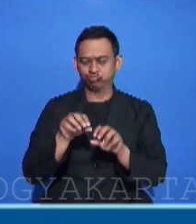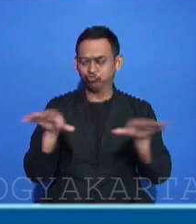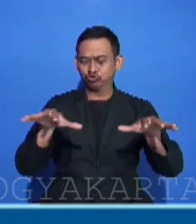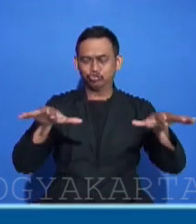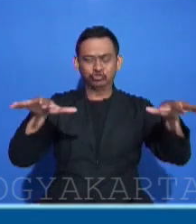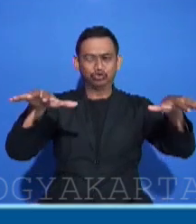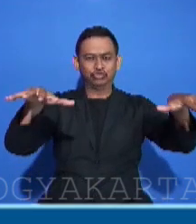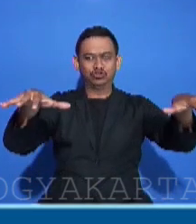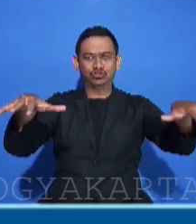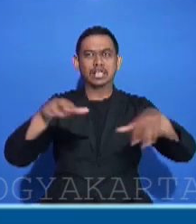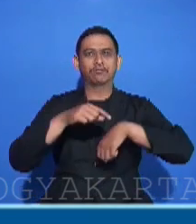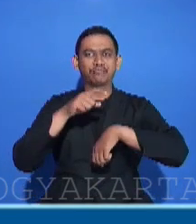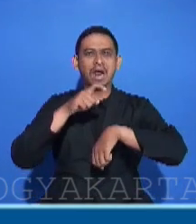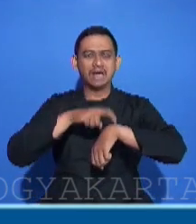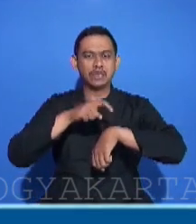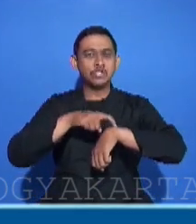kepiting